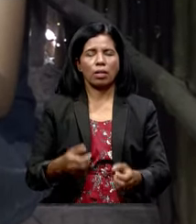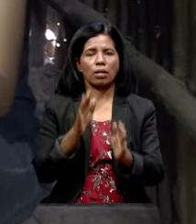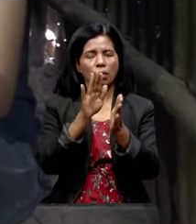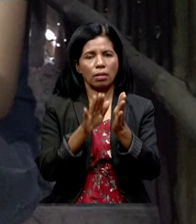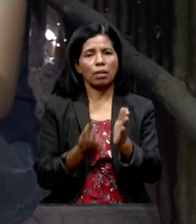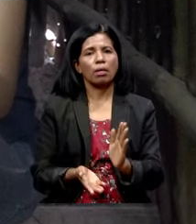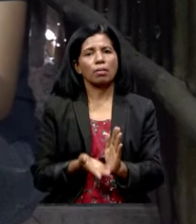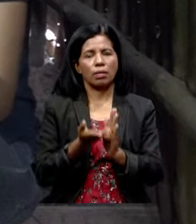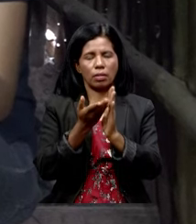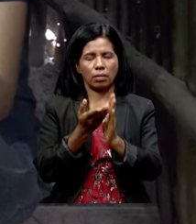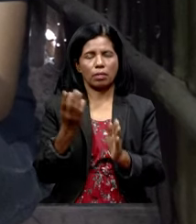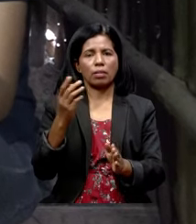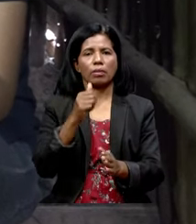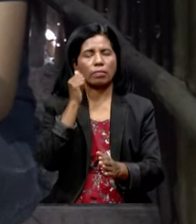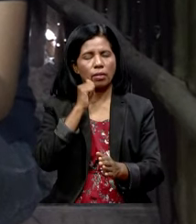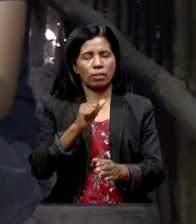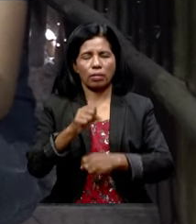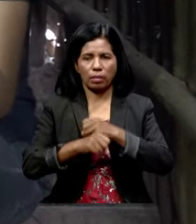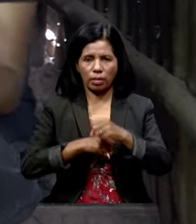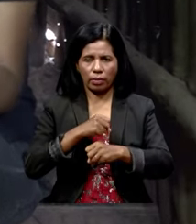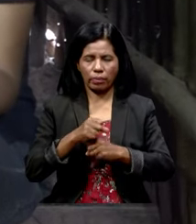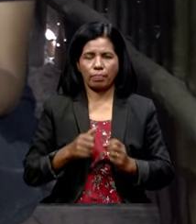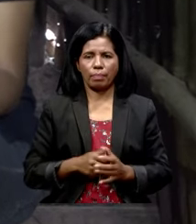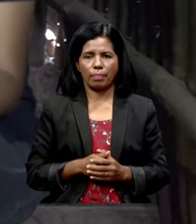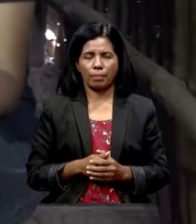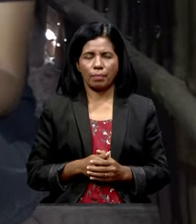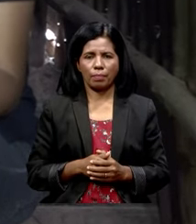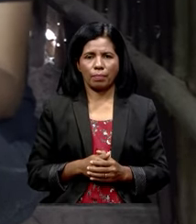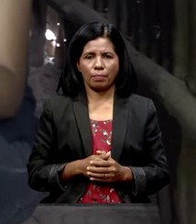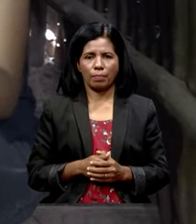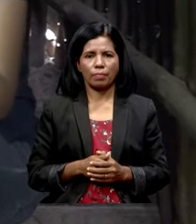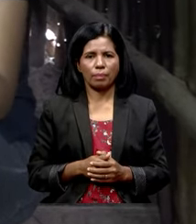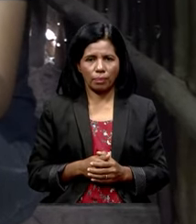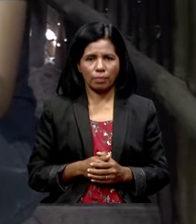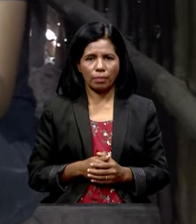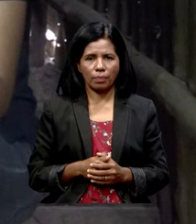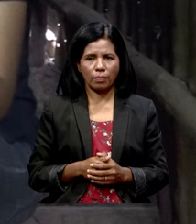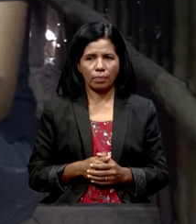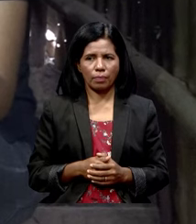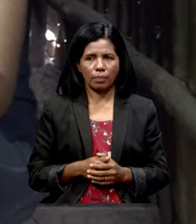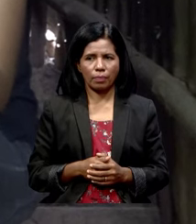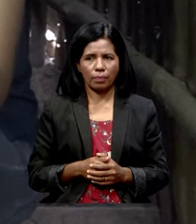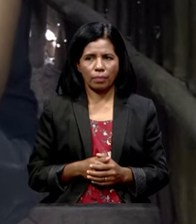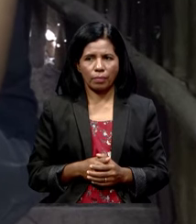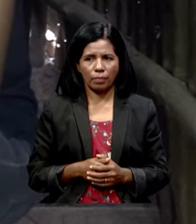inang faluk ne nyeterus. Ekipa kobertura, GMN.